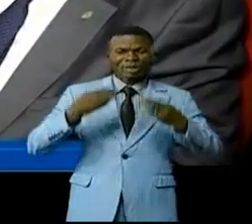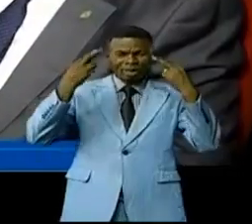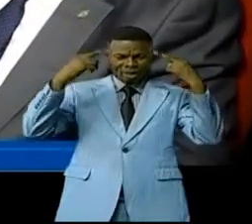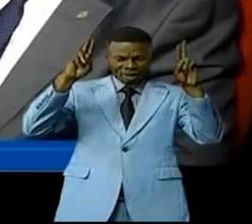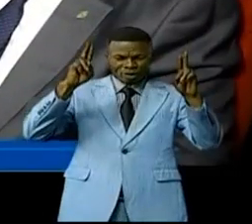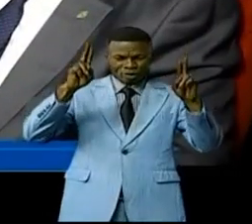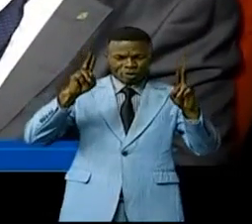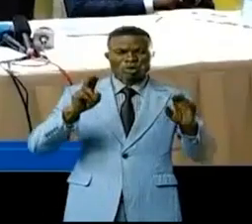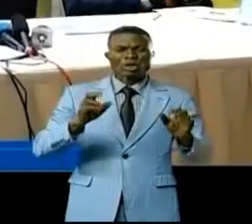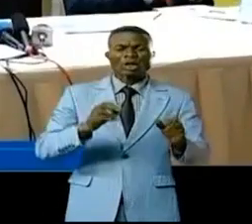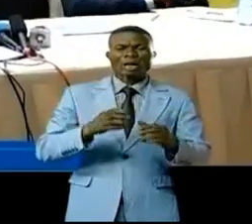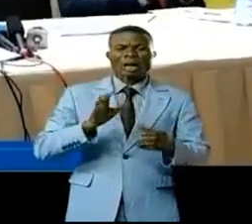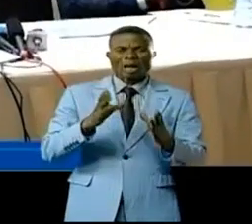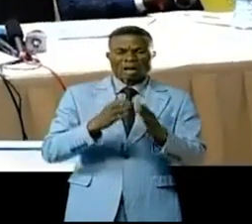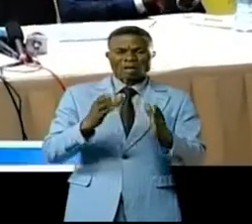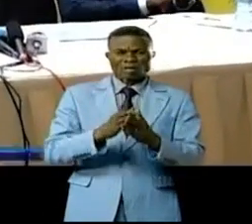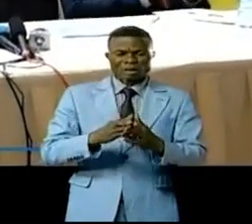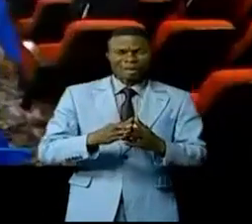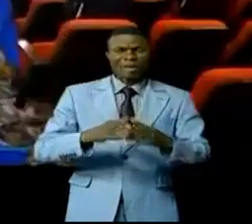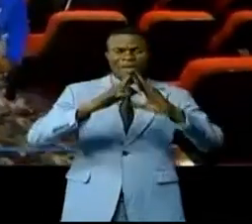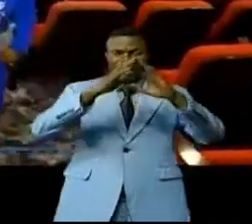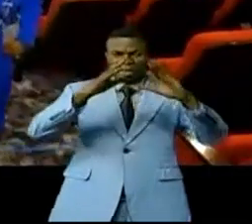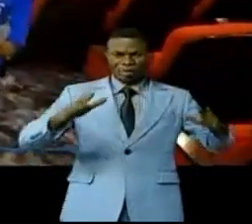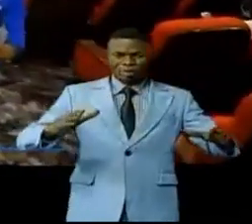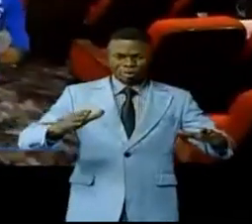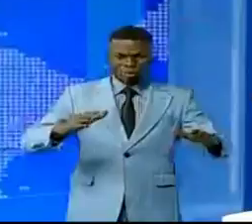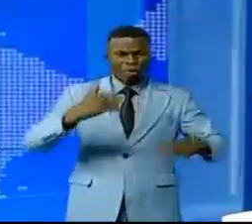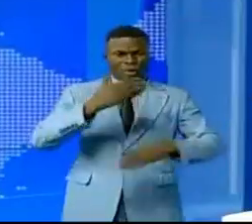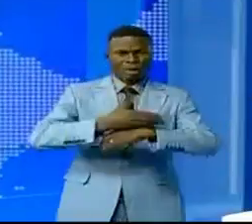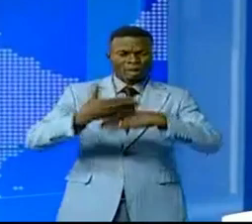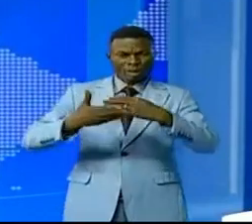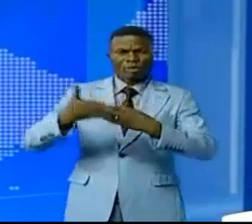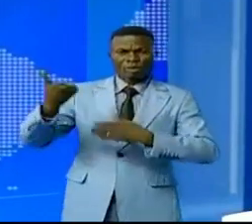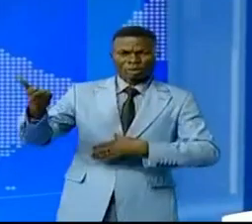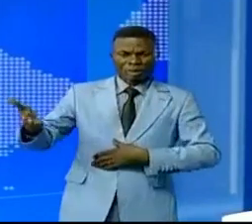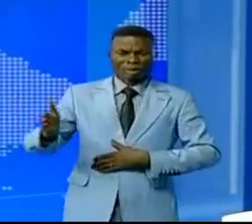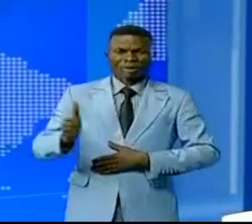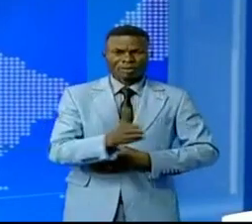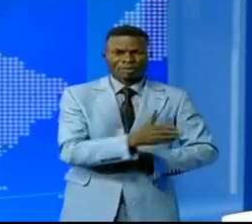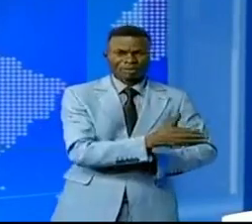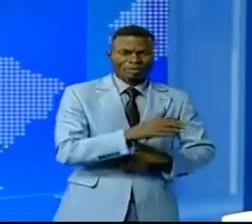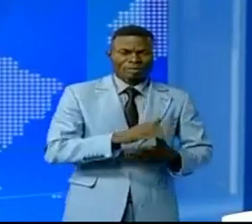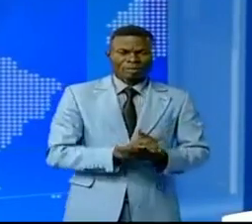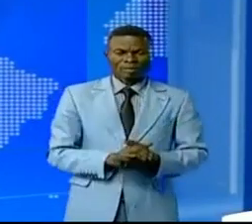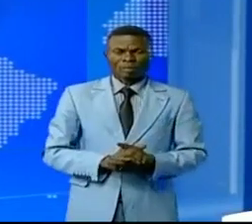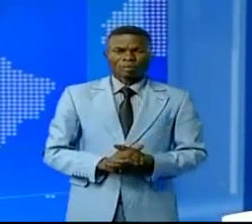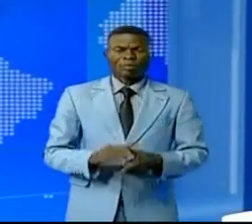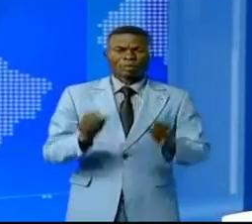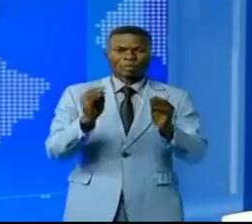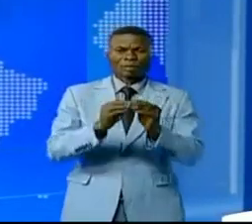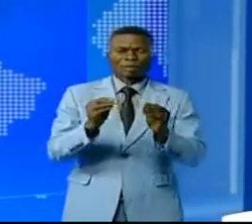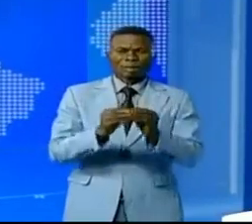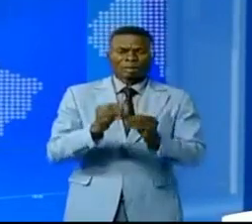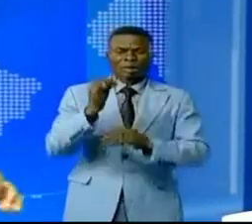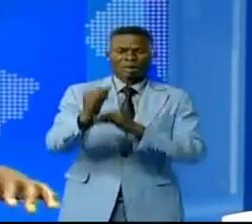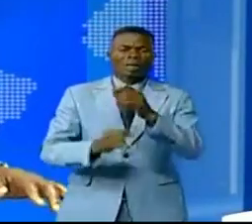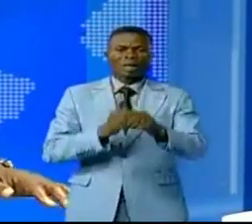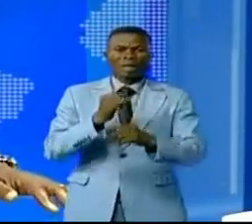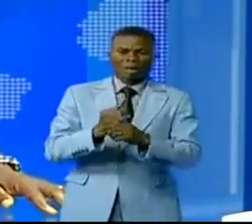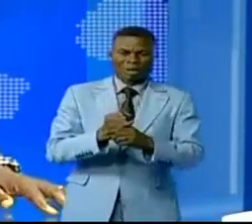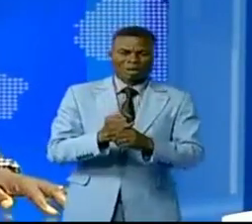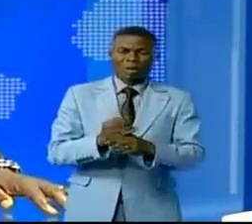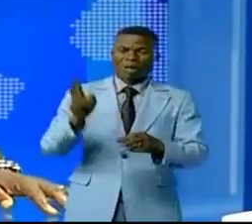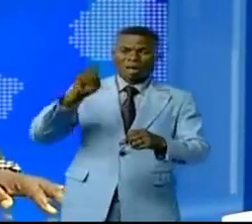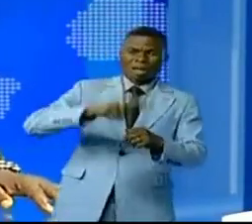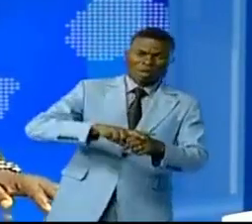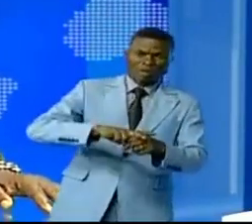de ces jeux avec les infrastructures en construction. Les assises du colloque international sur la